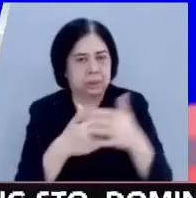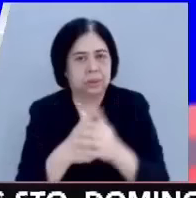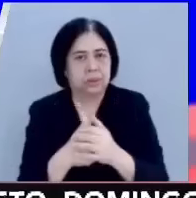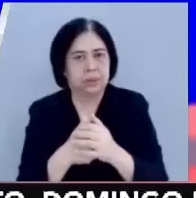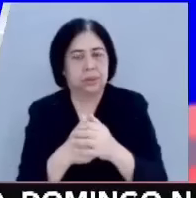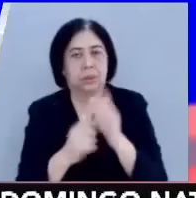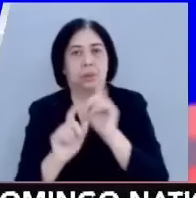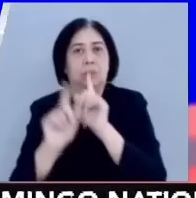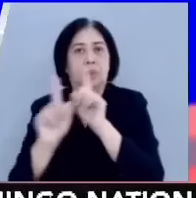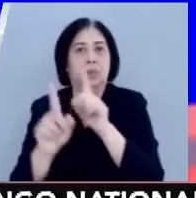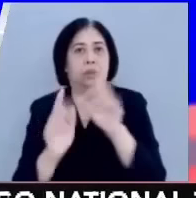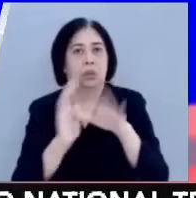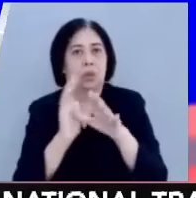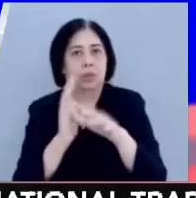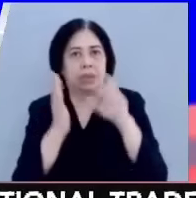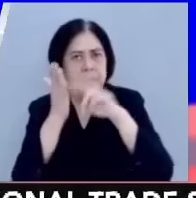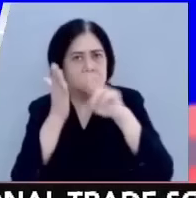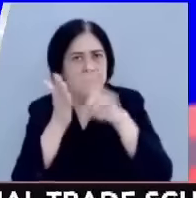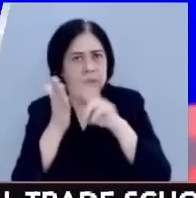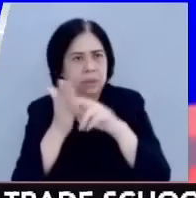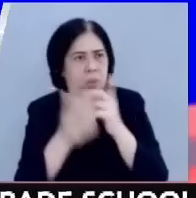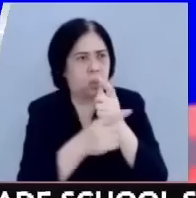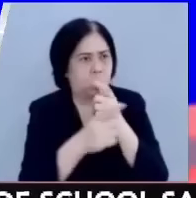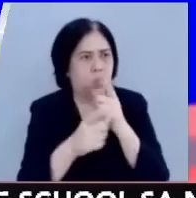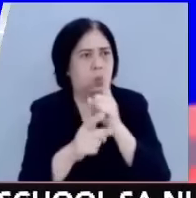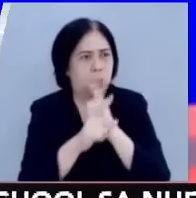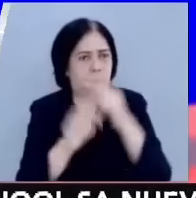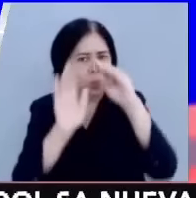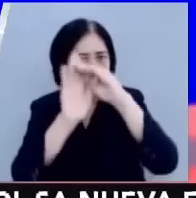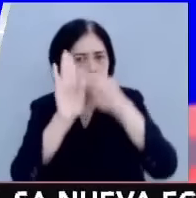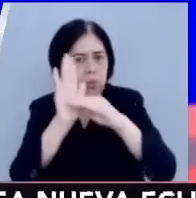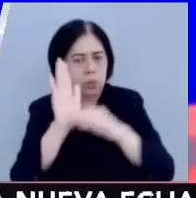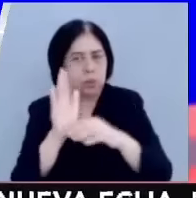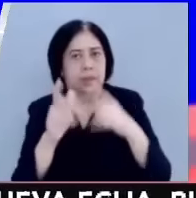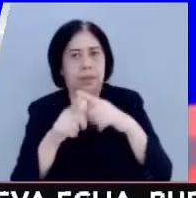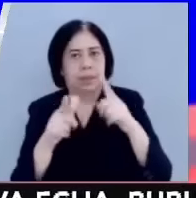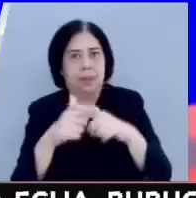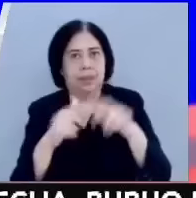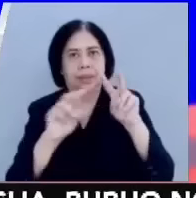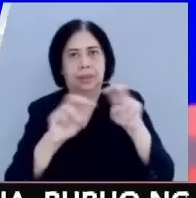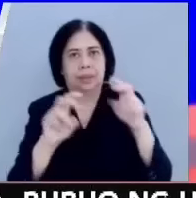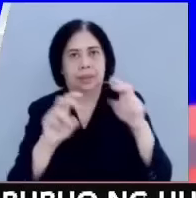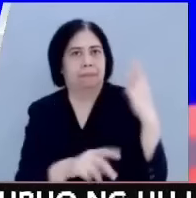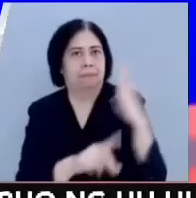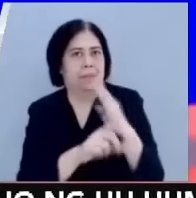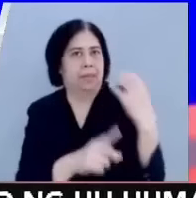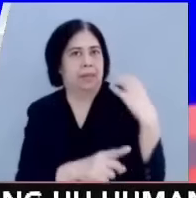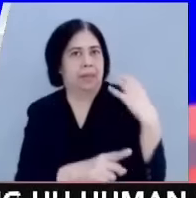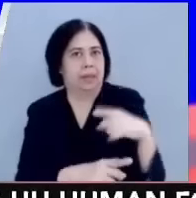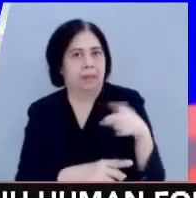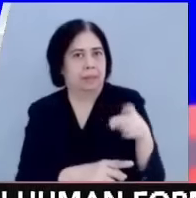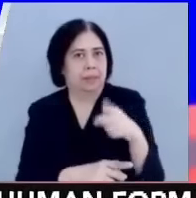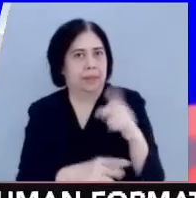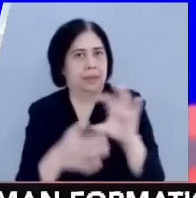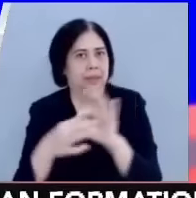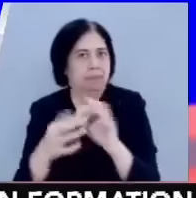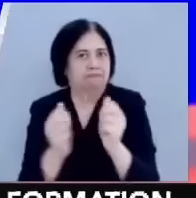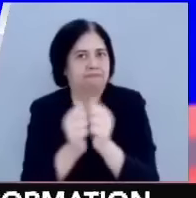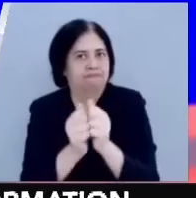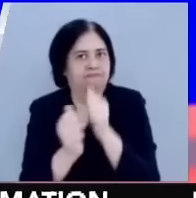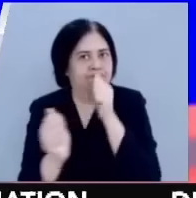i-research nila i-time nila Tapos i-invest gate namin Iyung barangay captains na in collusion with the